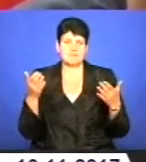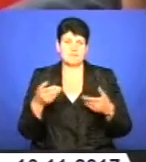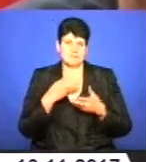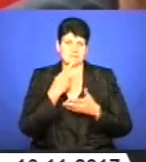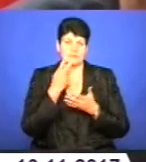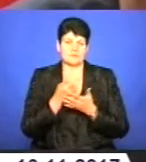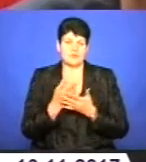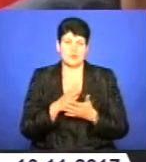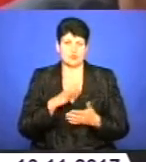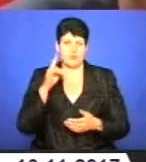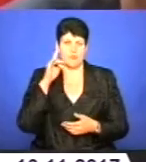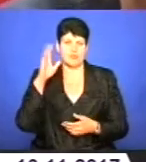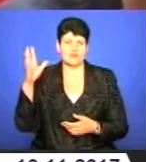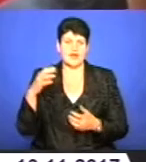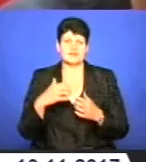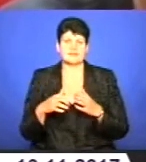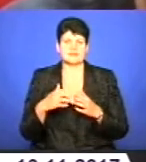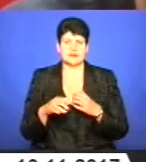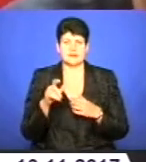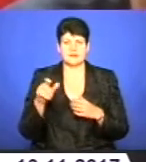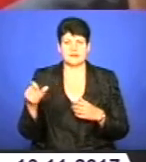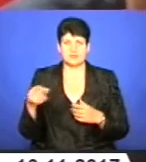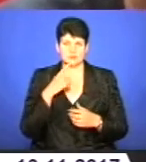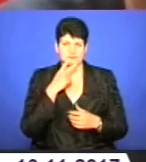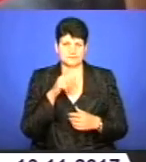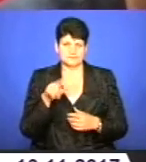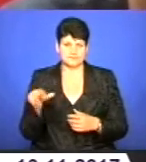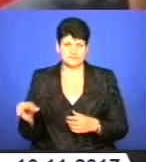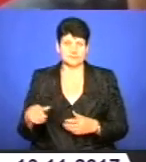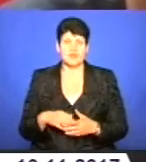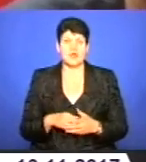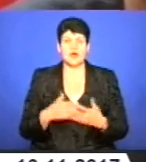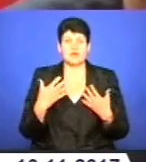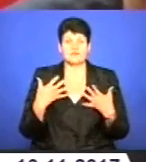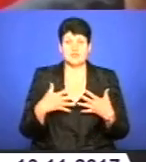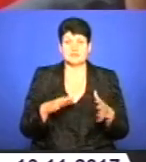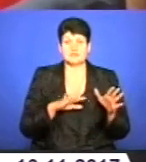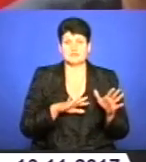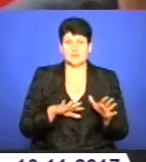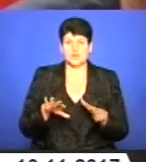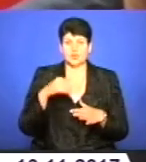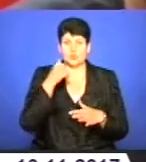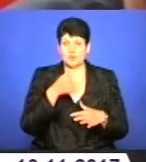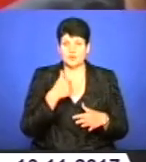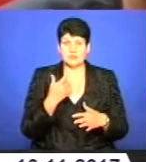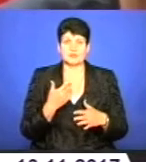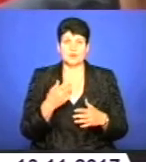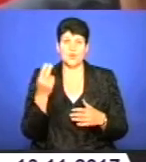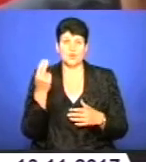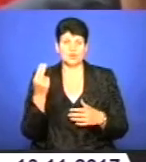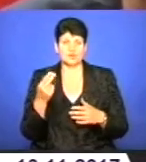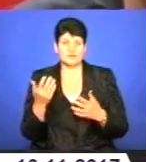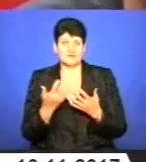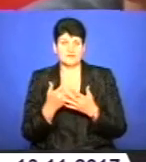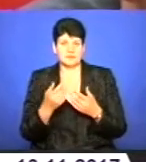були, в принципі, популярні серед глядачів наших. Але от вже з плином років вже от такі от художні